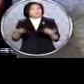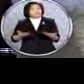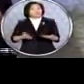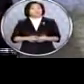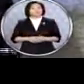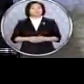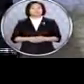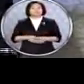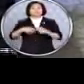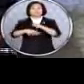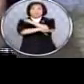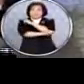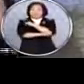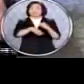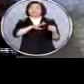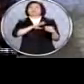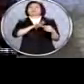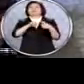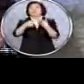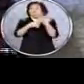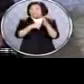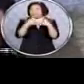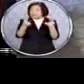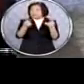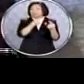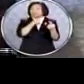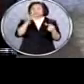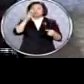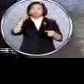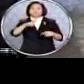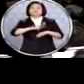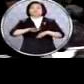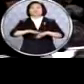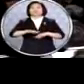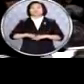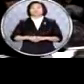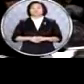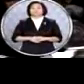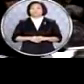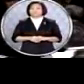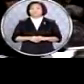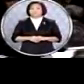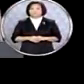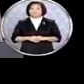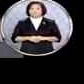以本固邦宁，要把基础建设建好了，这个国家才有前途。